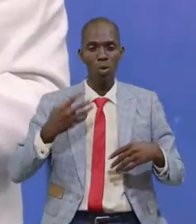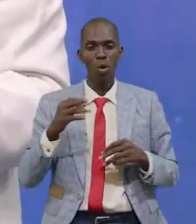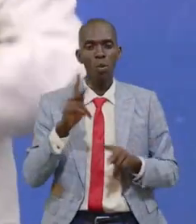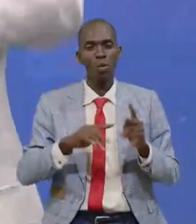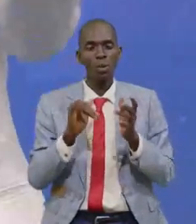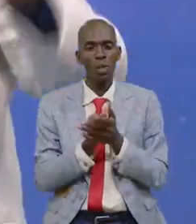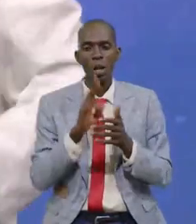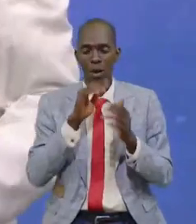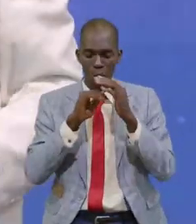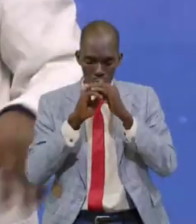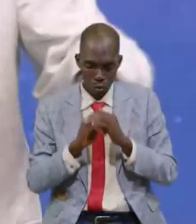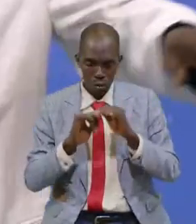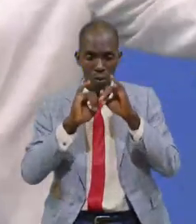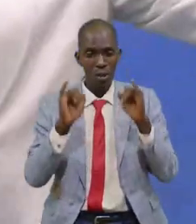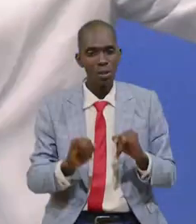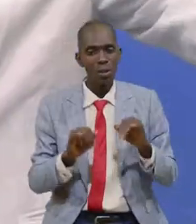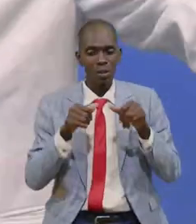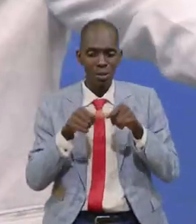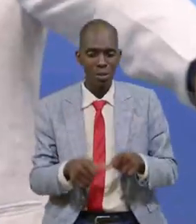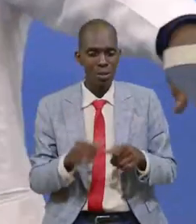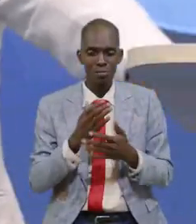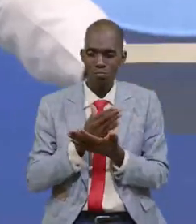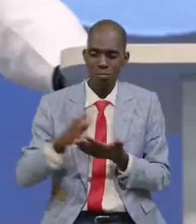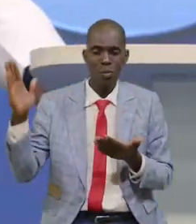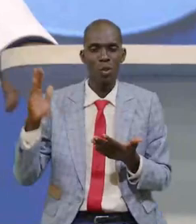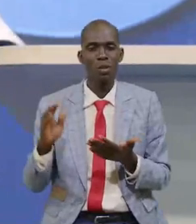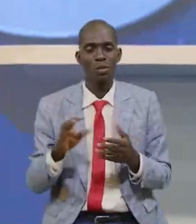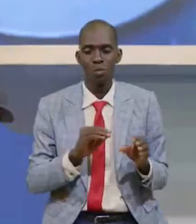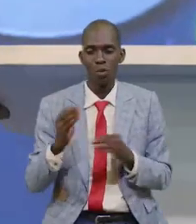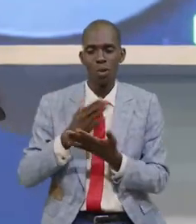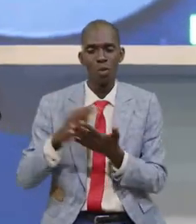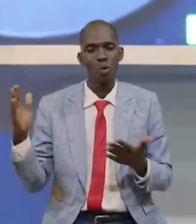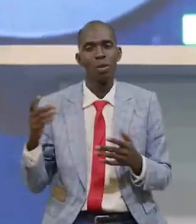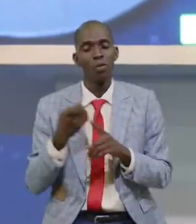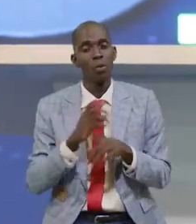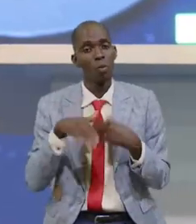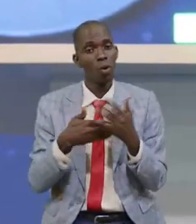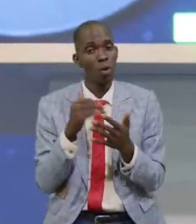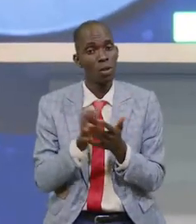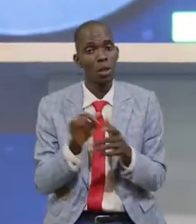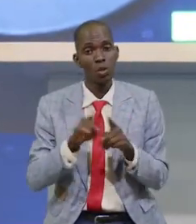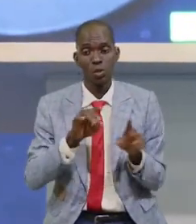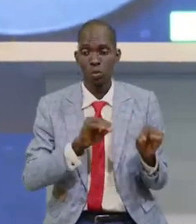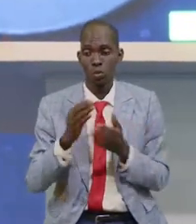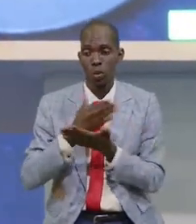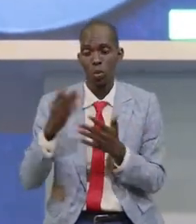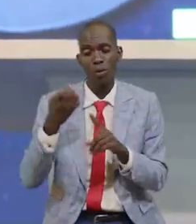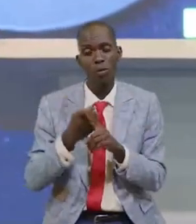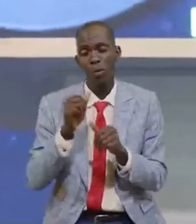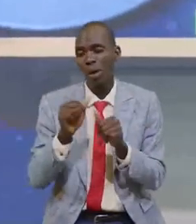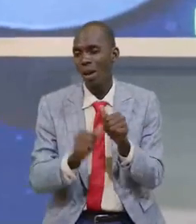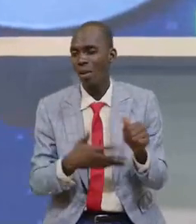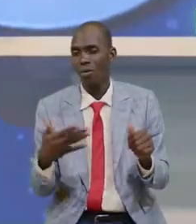adorent les idoles. Éloignez-vous de tout cela. Et comme vous vous éloignez de tout ce qui est du